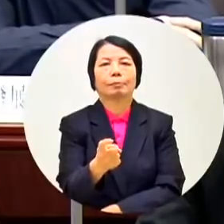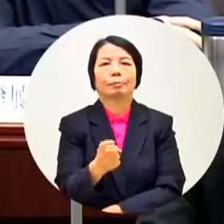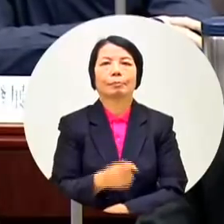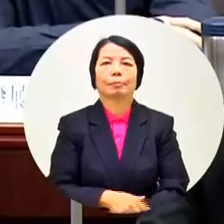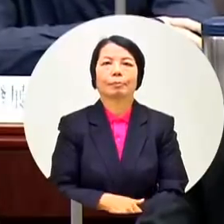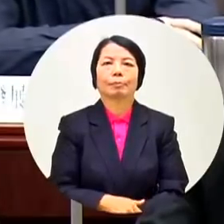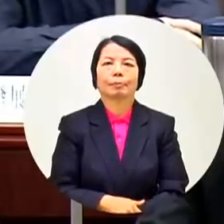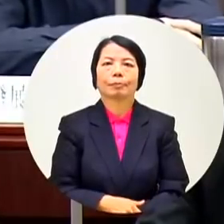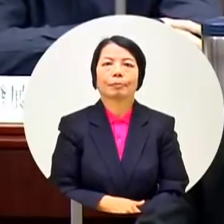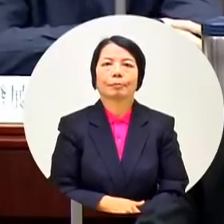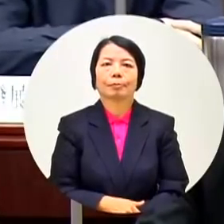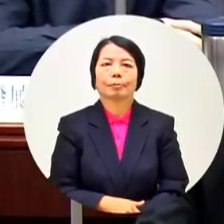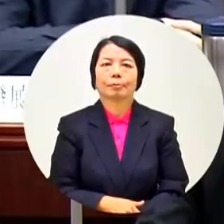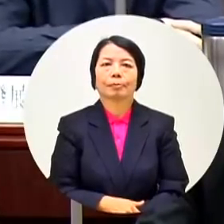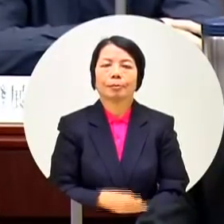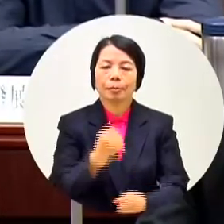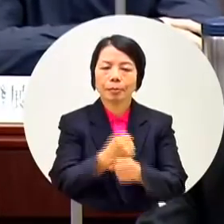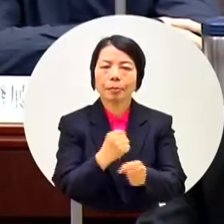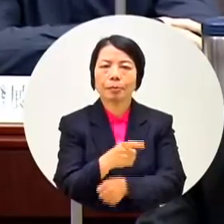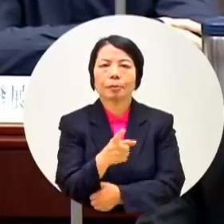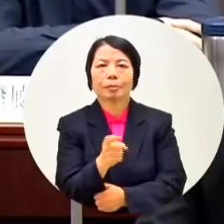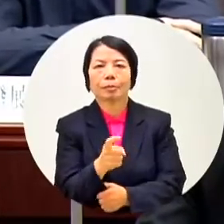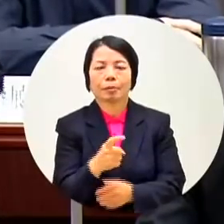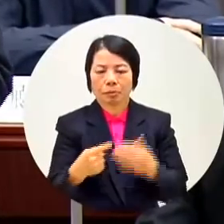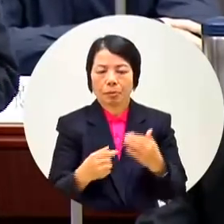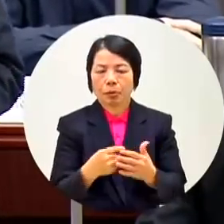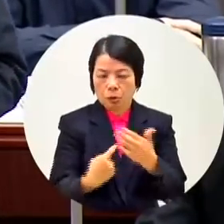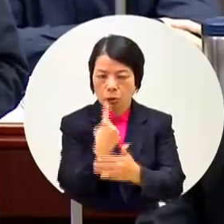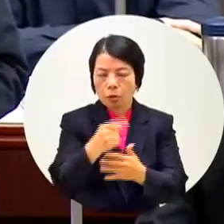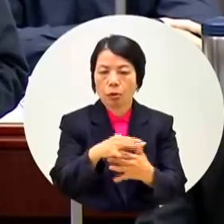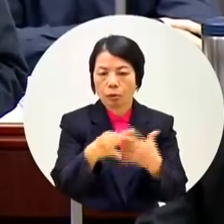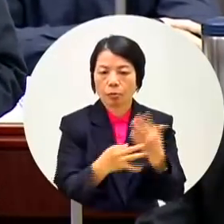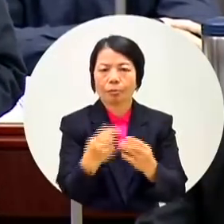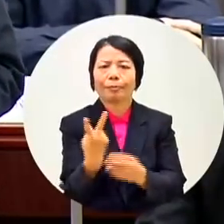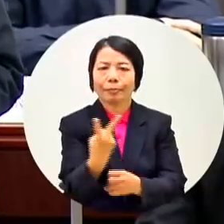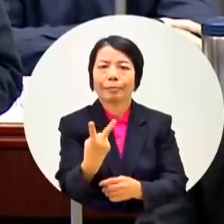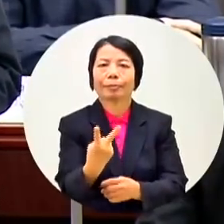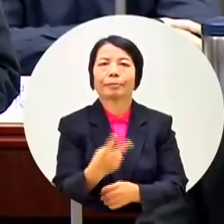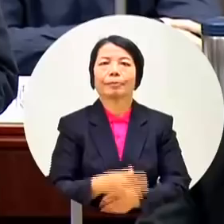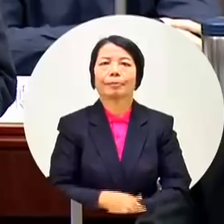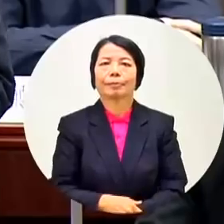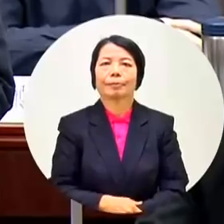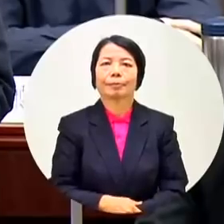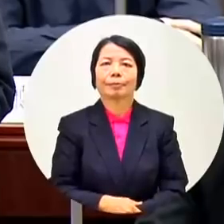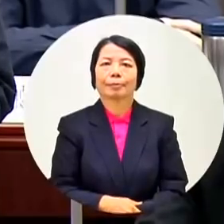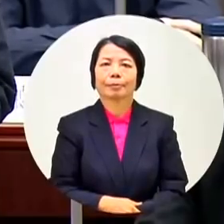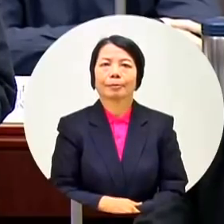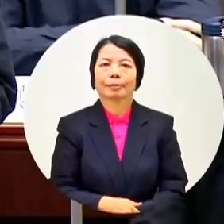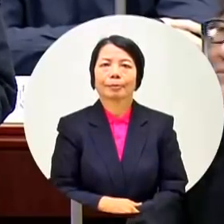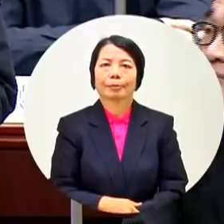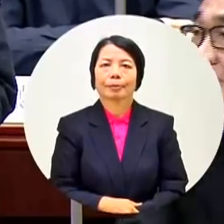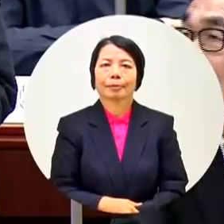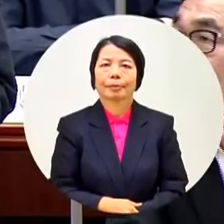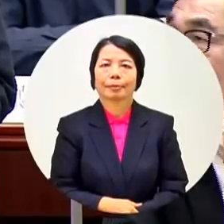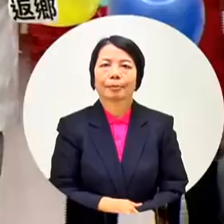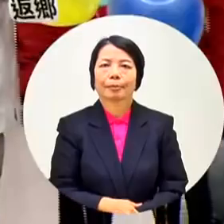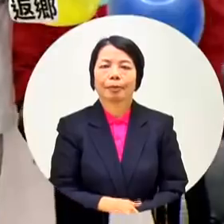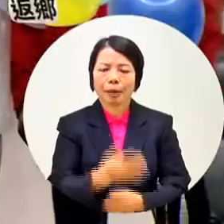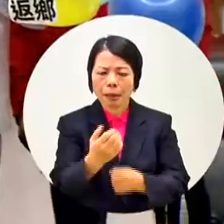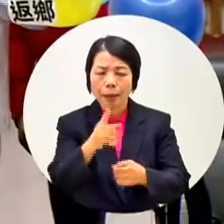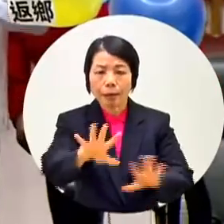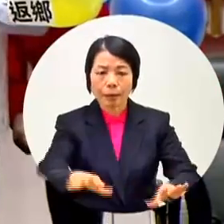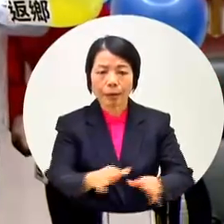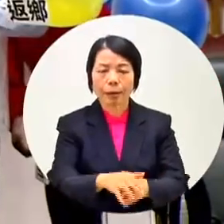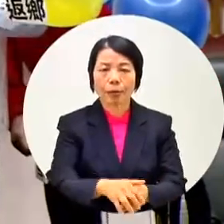做袂到 要两个条件，都是。 不啦，你讲，紧来来。做袂到先讲。你做袂到，你 讲。你这正经事。全部你讲一下，你